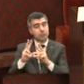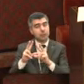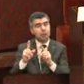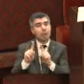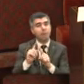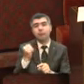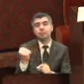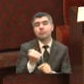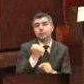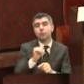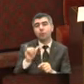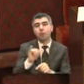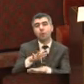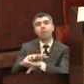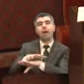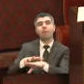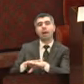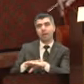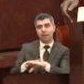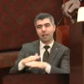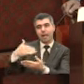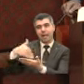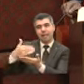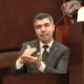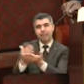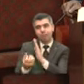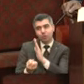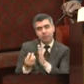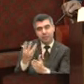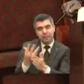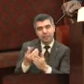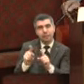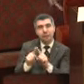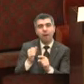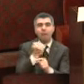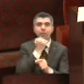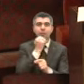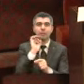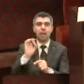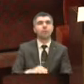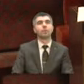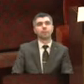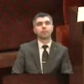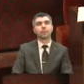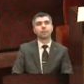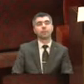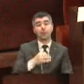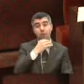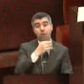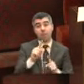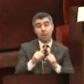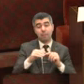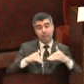اللي كان فيها كان مرتبط بالجهة، بالتقسيم الجهوي ماشي بالوزارة. بالنسبة لهذا القضية ديال المقطع اللي غيربط